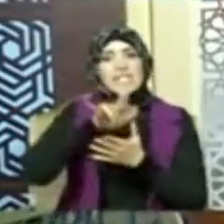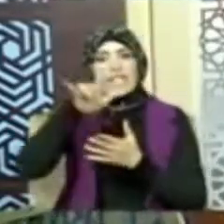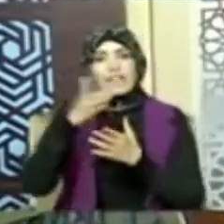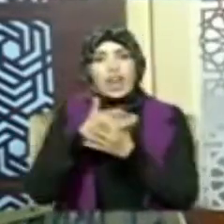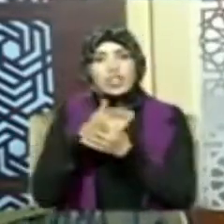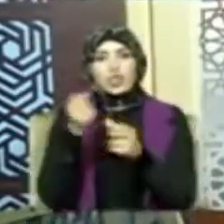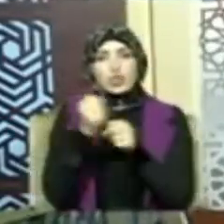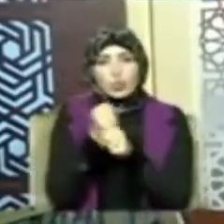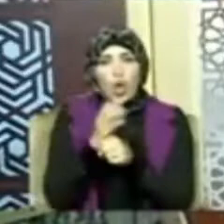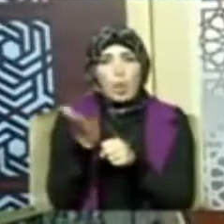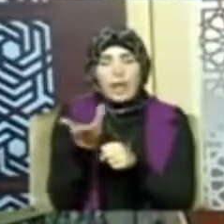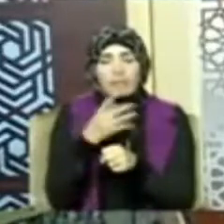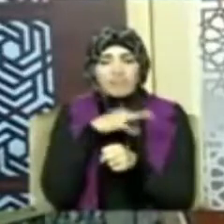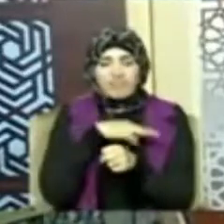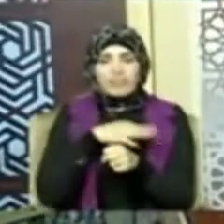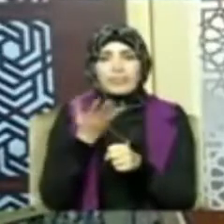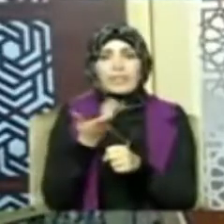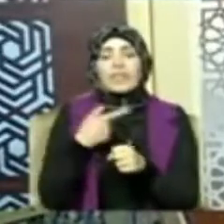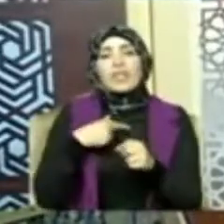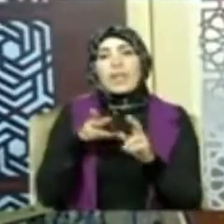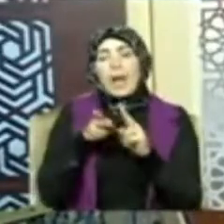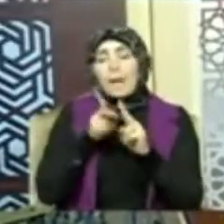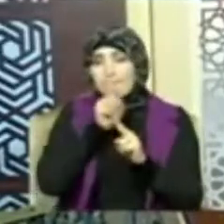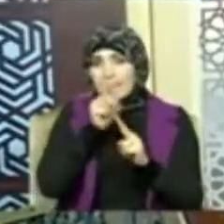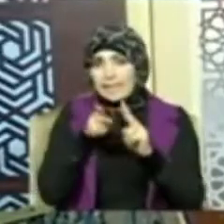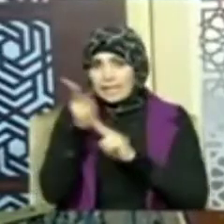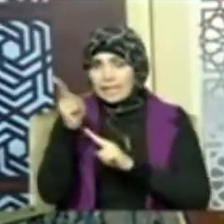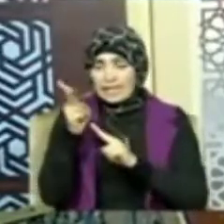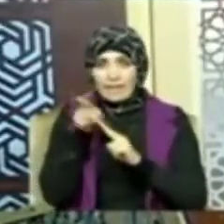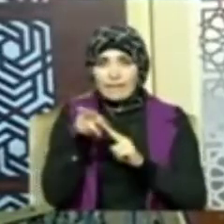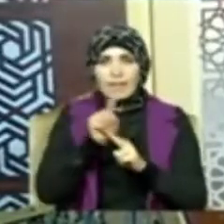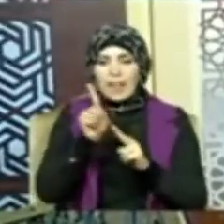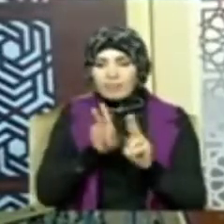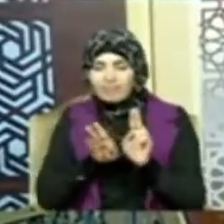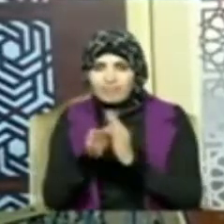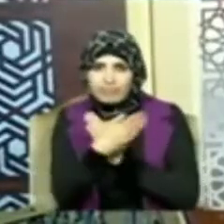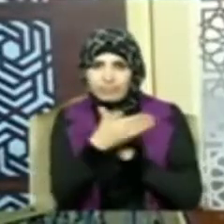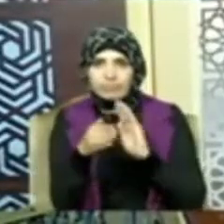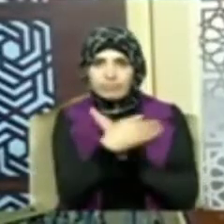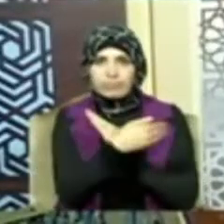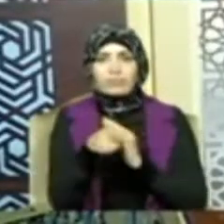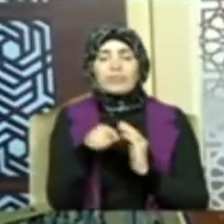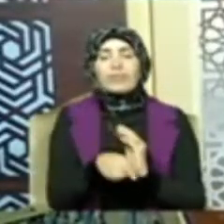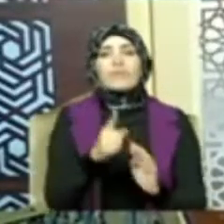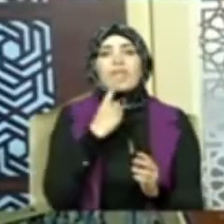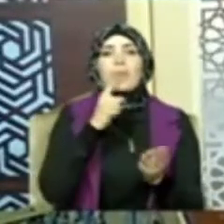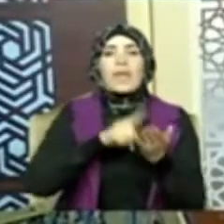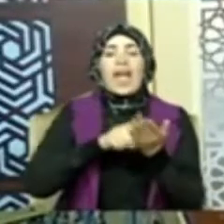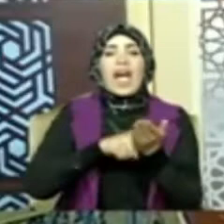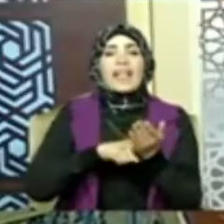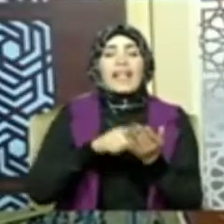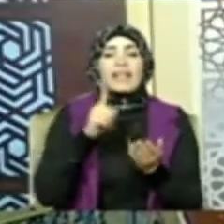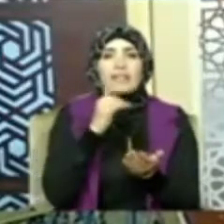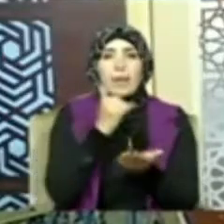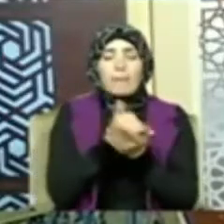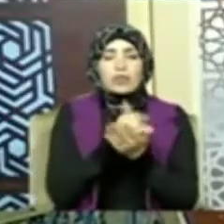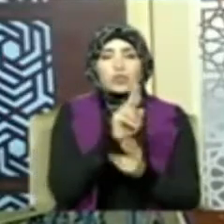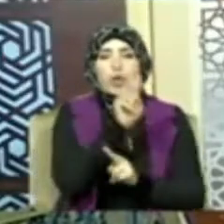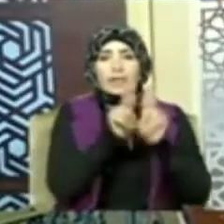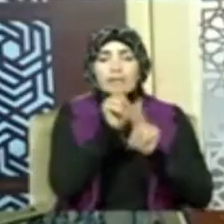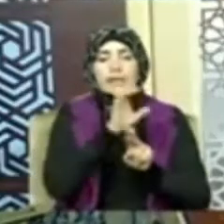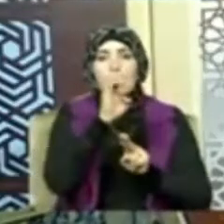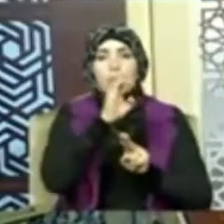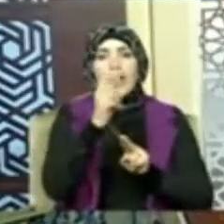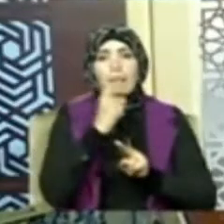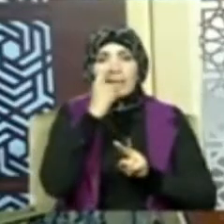أكدنا في وزارة الأوقاف وأكدت دار الإفتاء المصرية على أن ما يعرف بمصطلح الهجرة